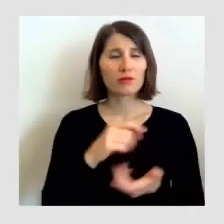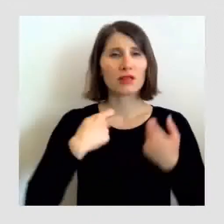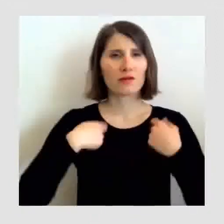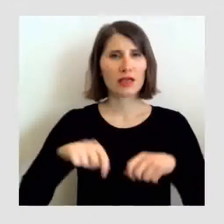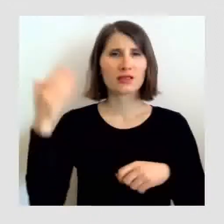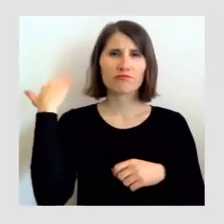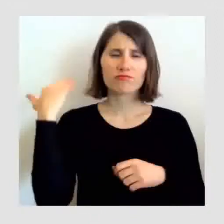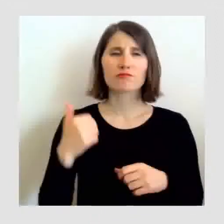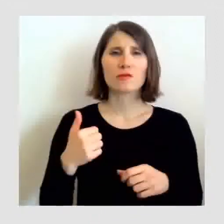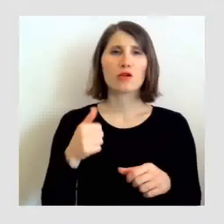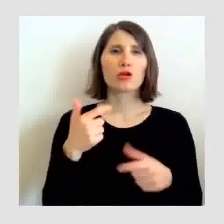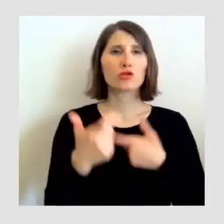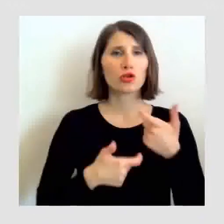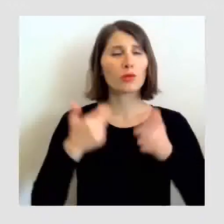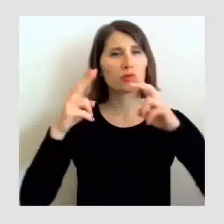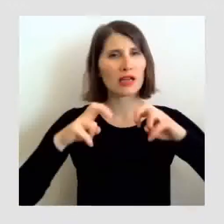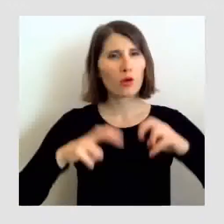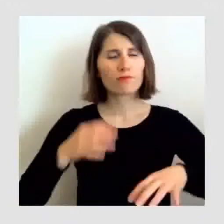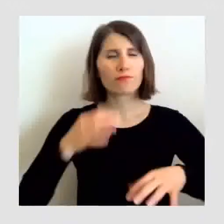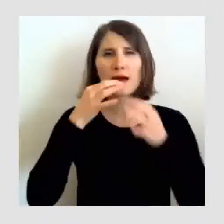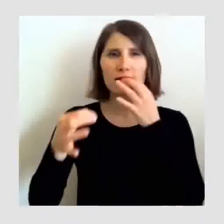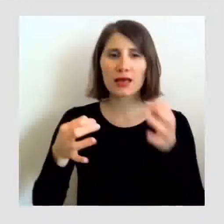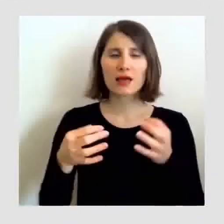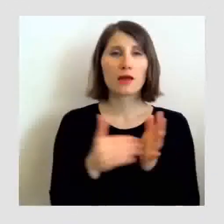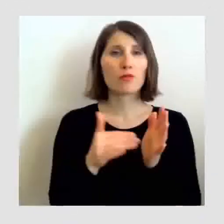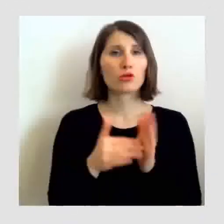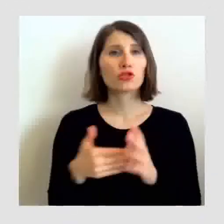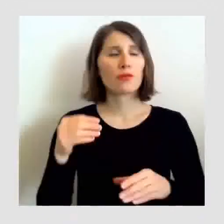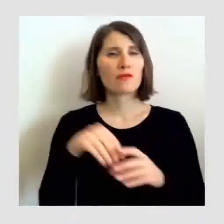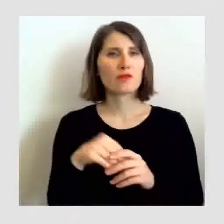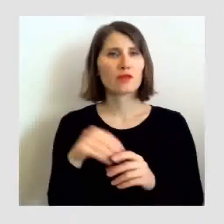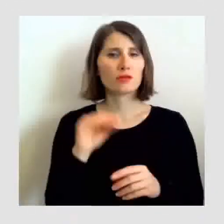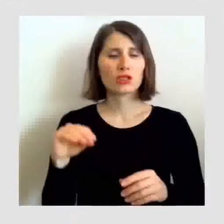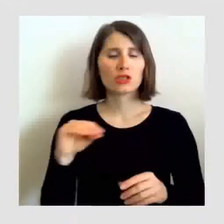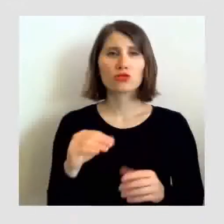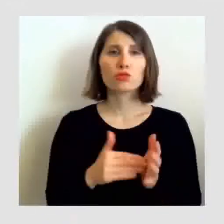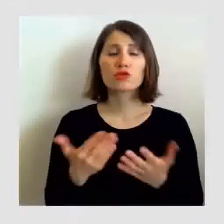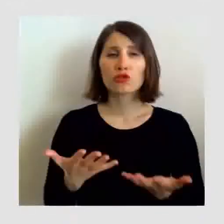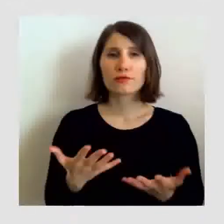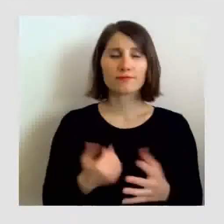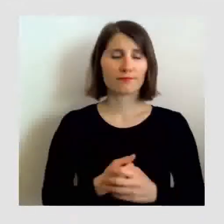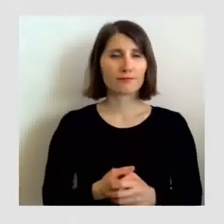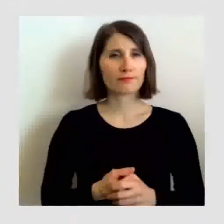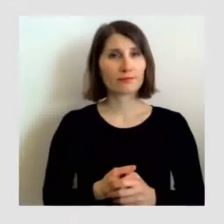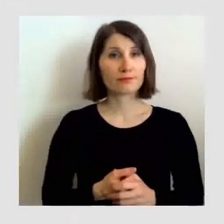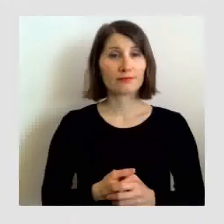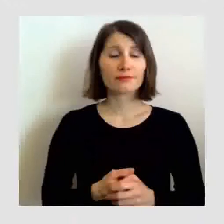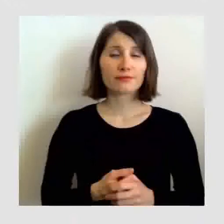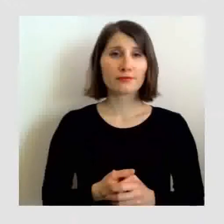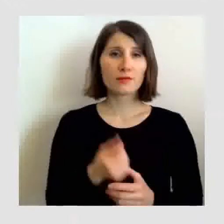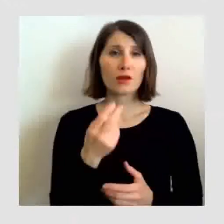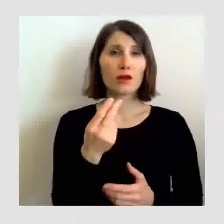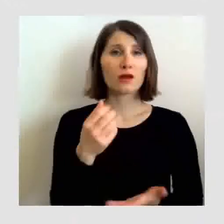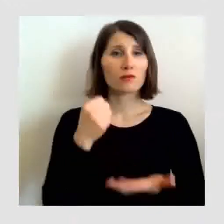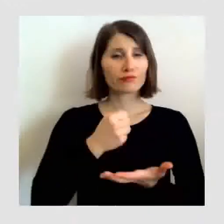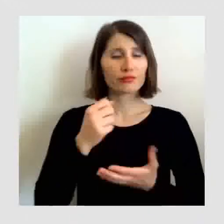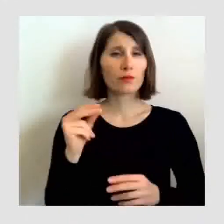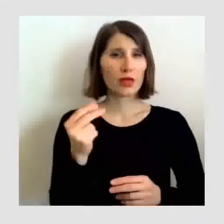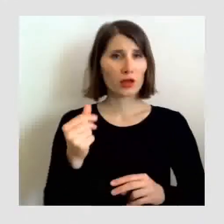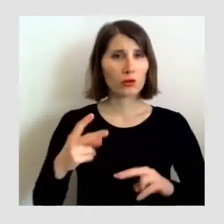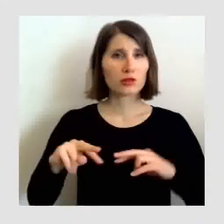ankietę, jakie są potrzeby wydatkowe w tych naszych gminach członkowskich i nie tylko. Pula środków, która jest